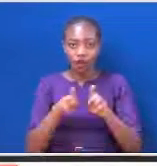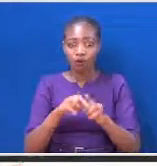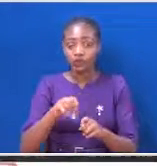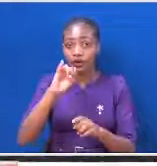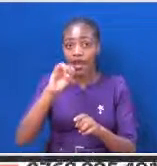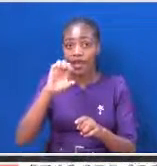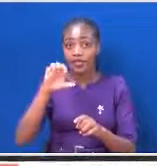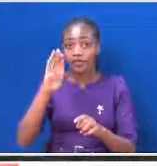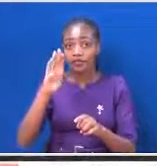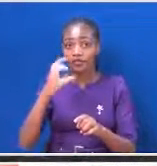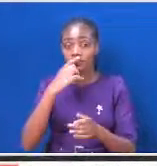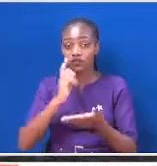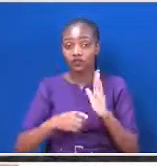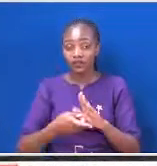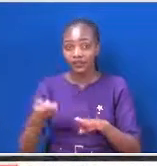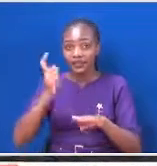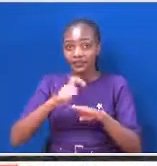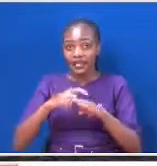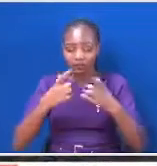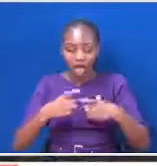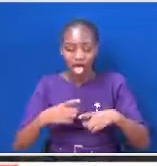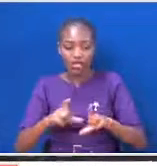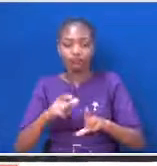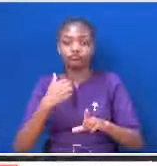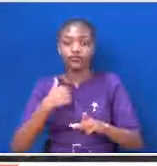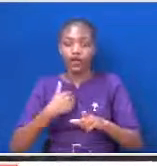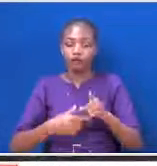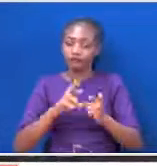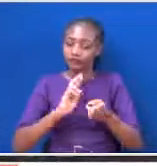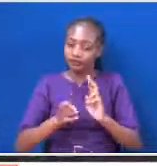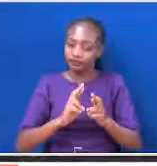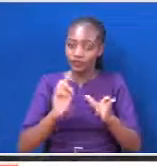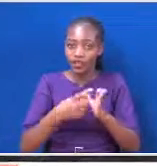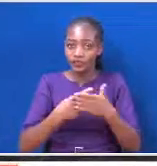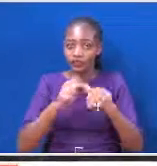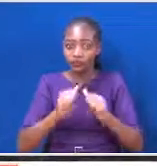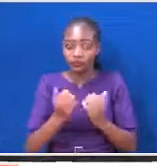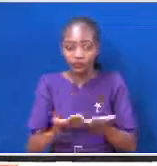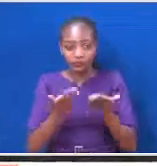wakatipu itak ruhi wa kuf kura Ya maoni